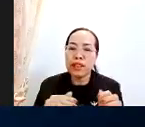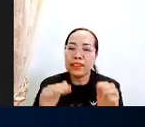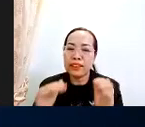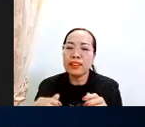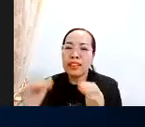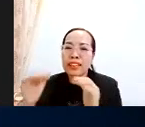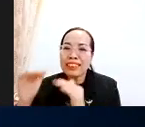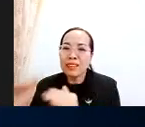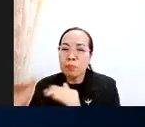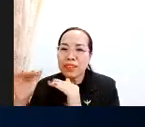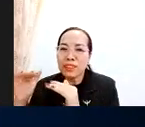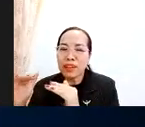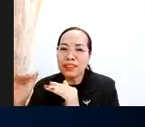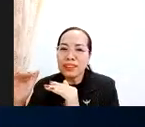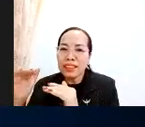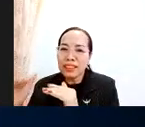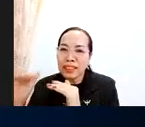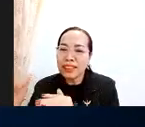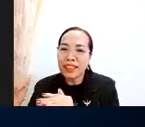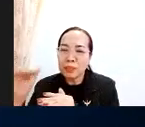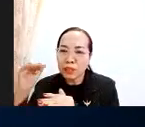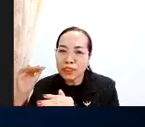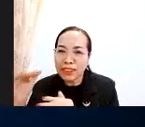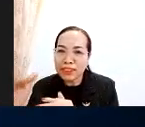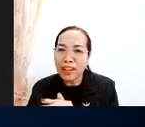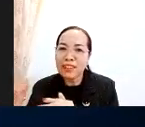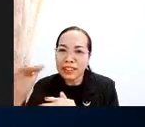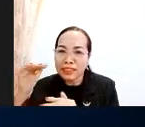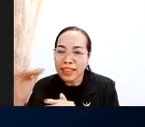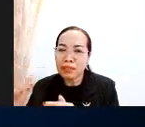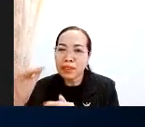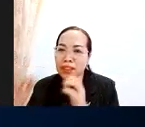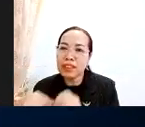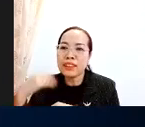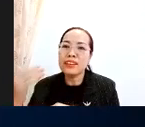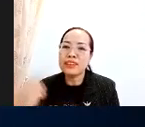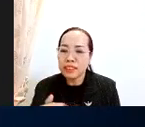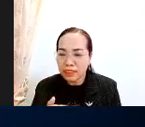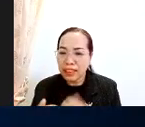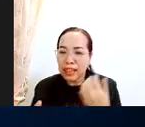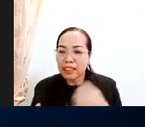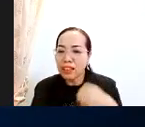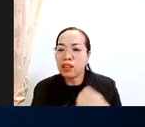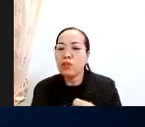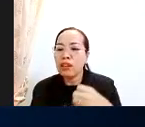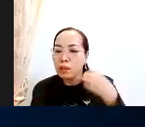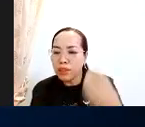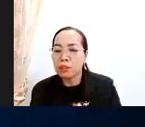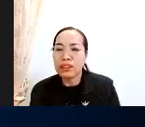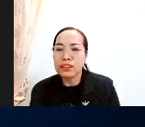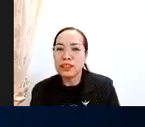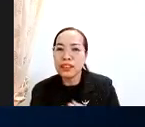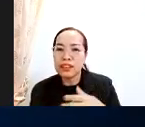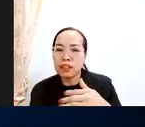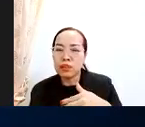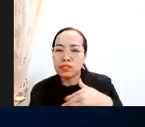nào với đại dương mình toàn khơi hay mình toàn từ đó tai dương ai mơ khơi nơi chà nơi không ở cùng nết